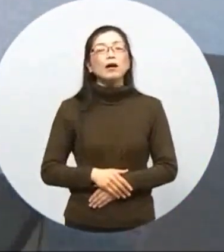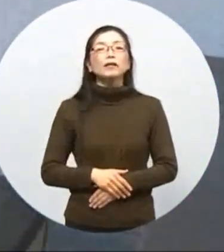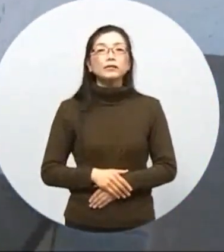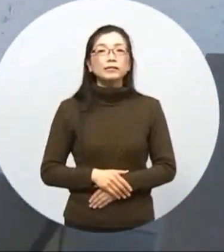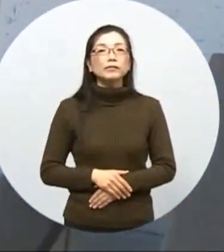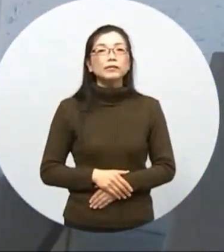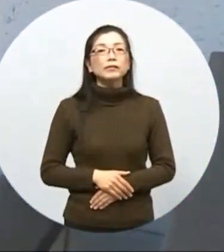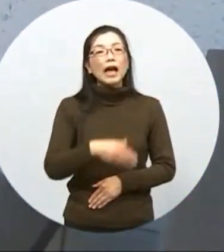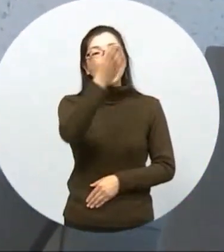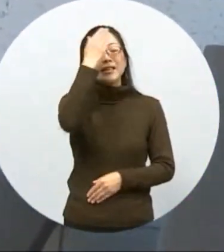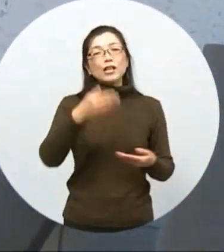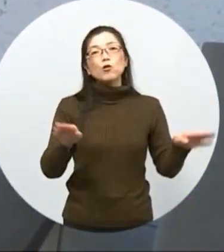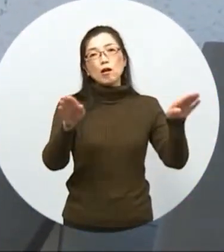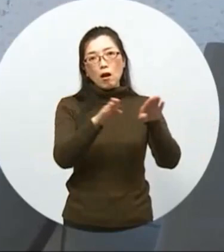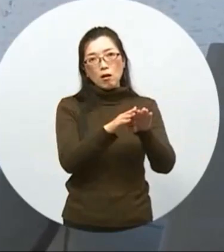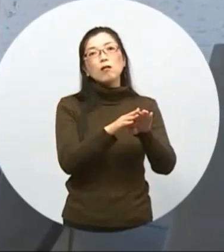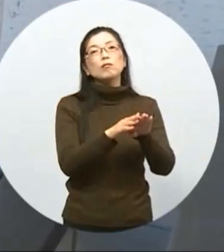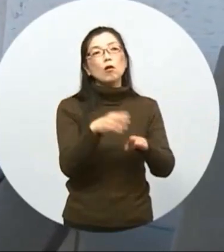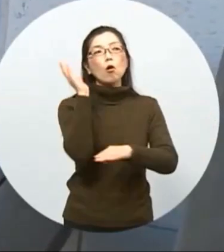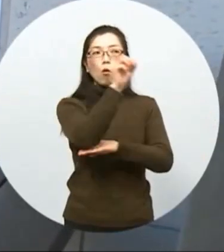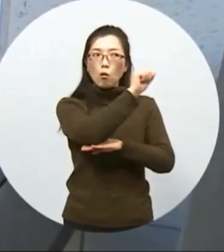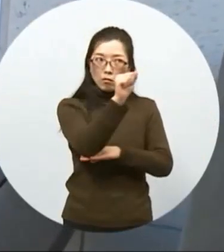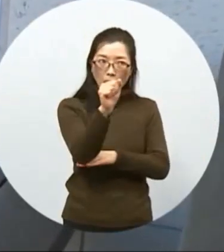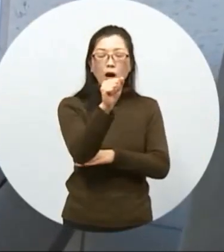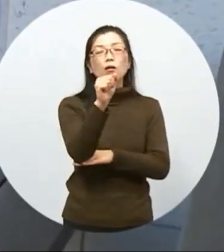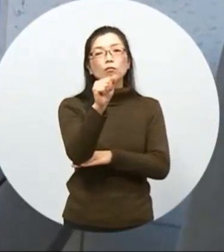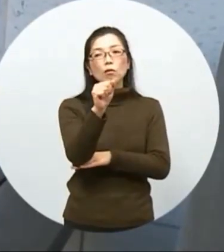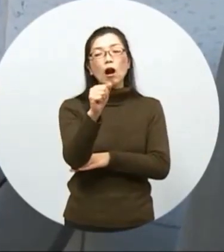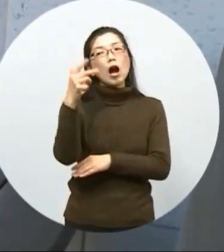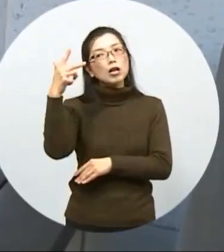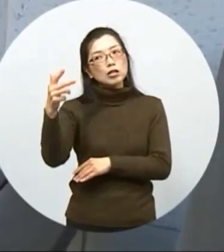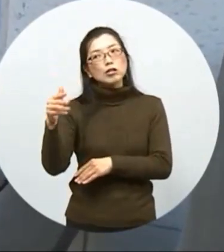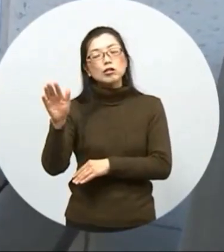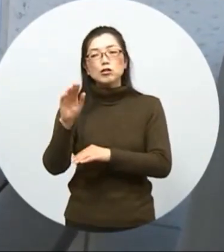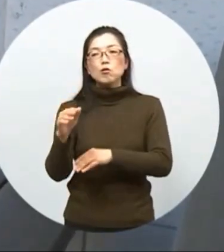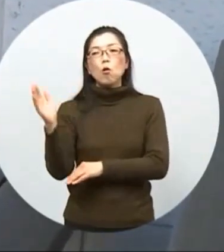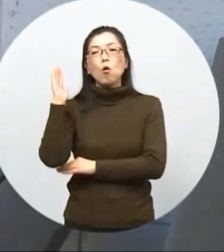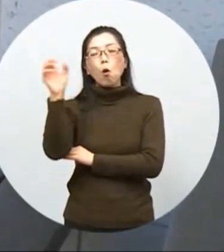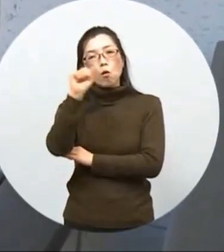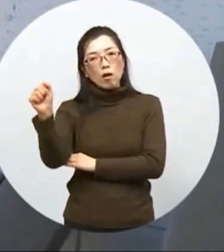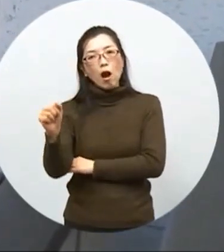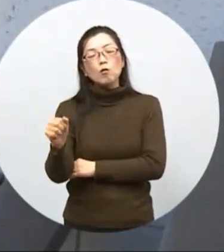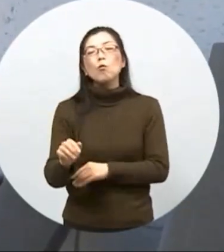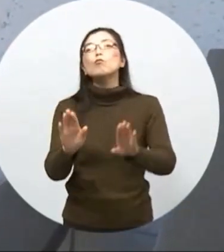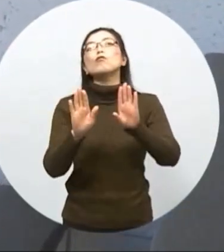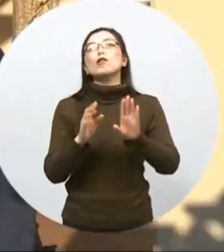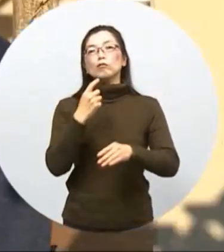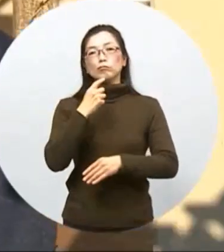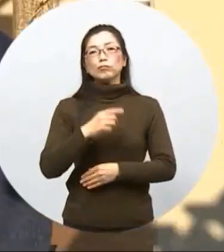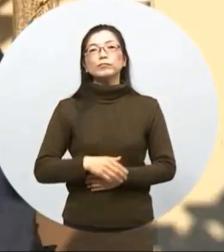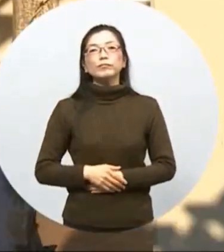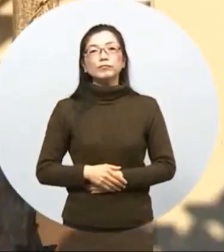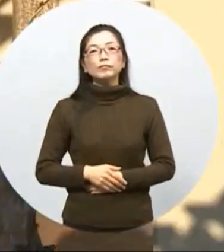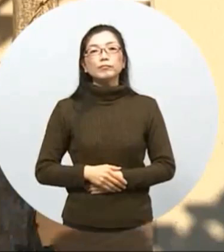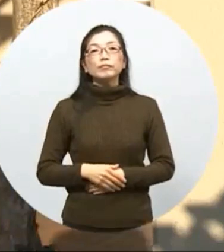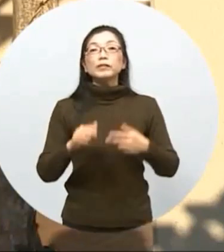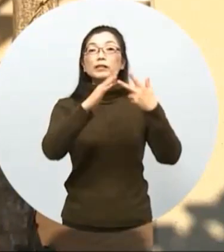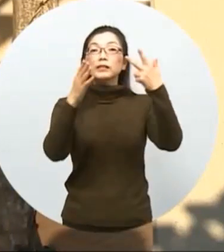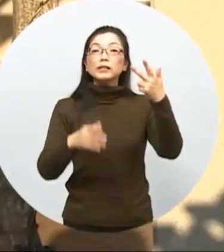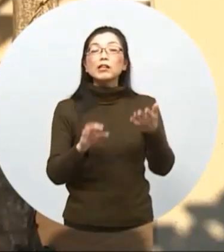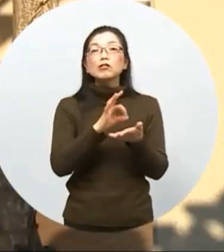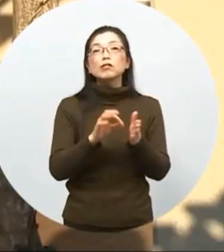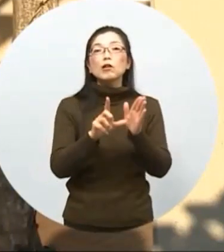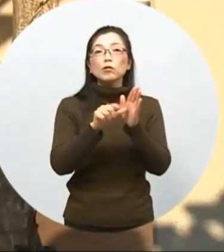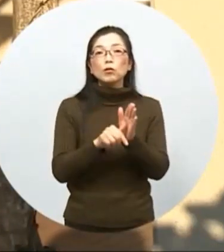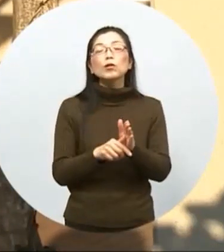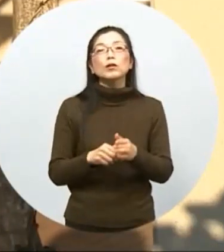よく青少年会館とかの講座も、市の講座を受けてます。 施設のご利用は公